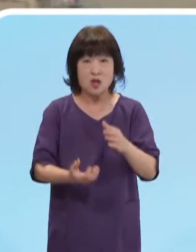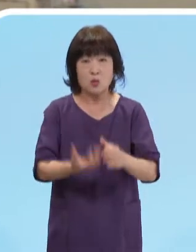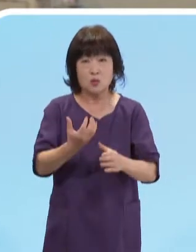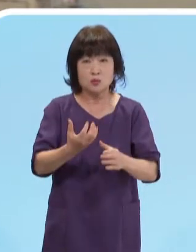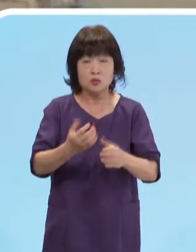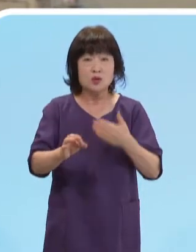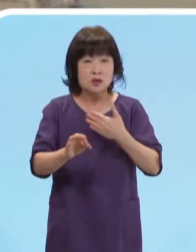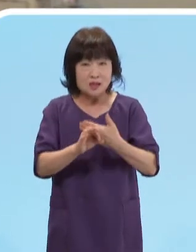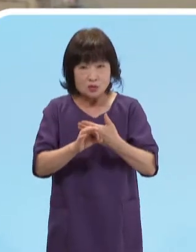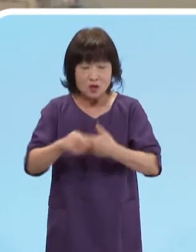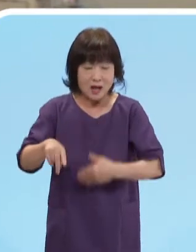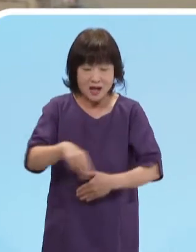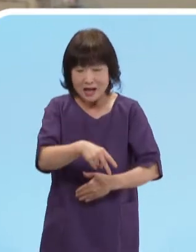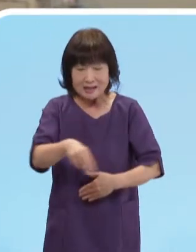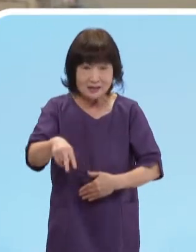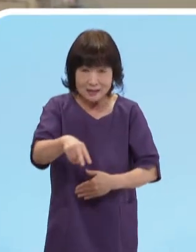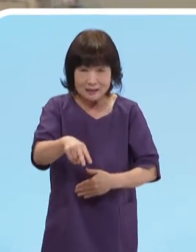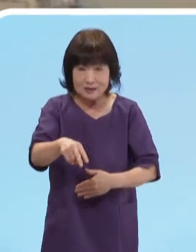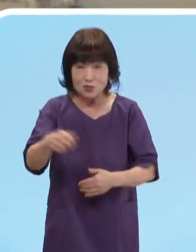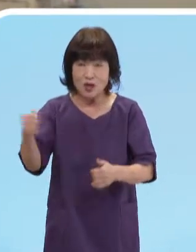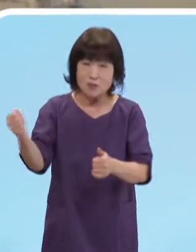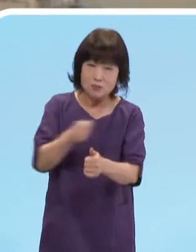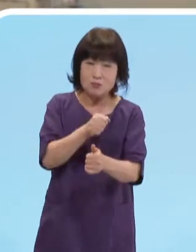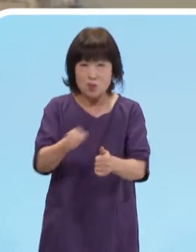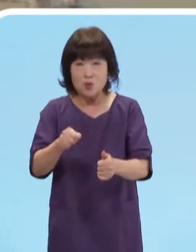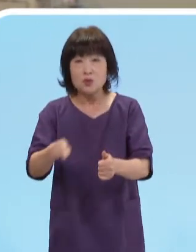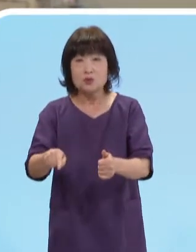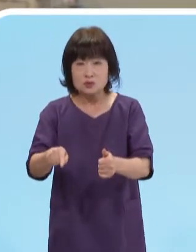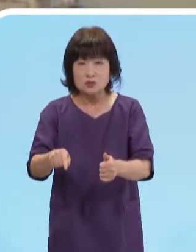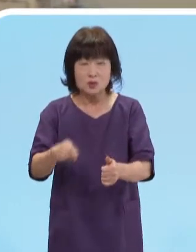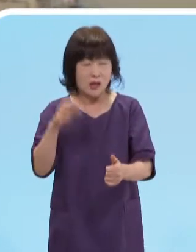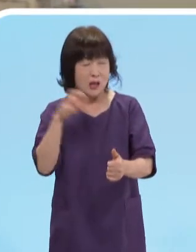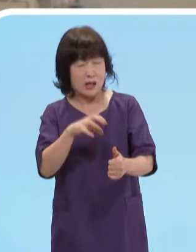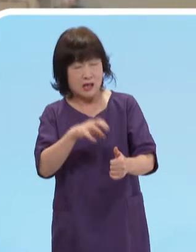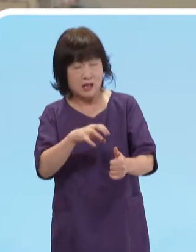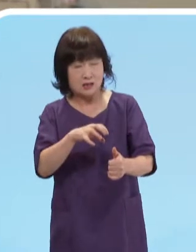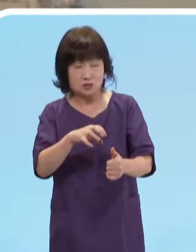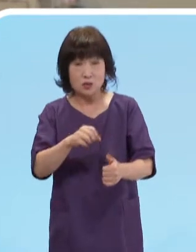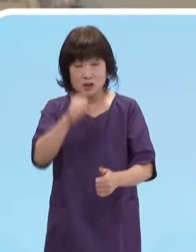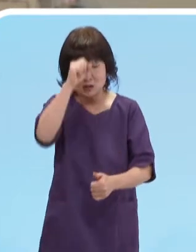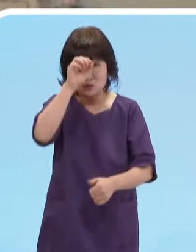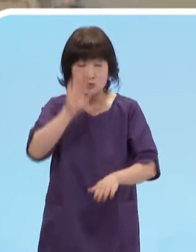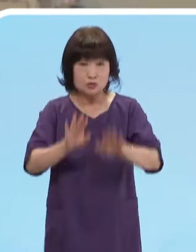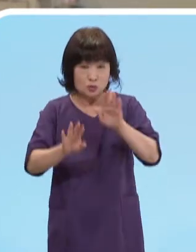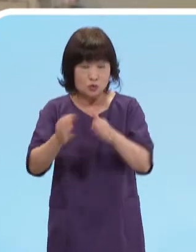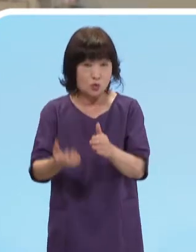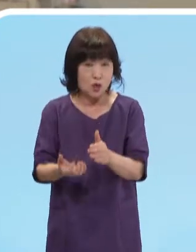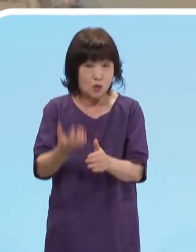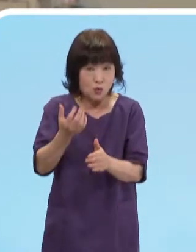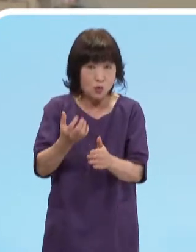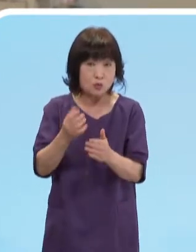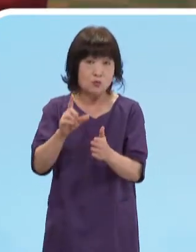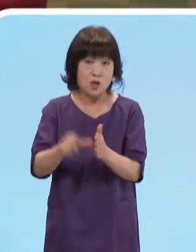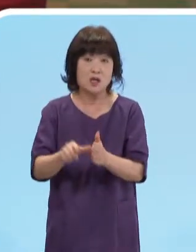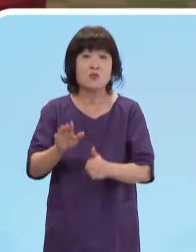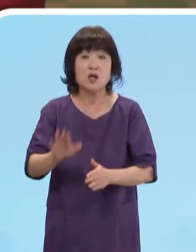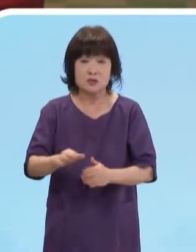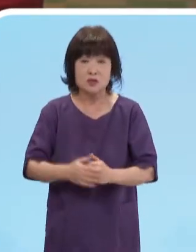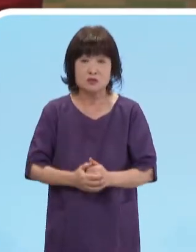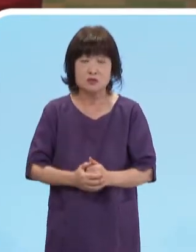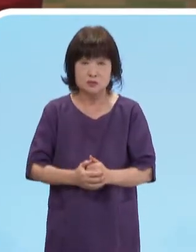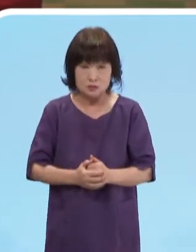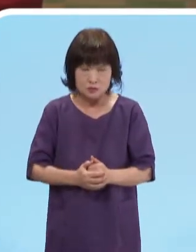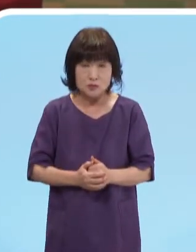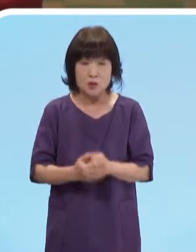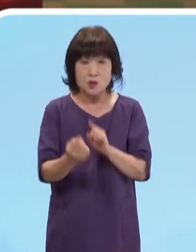徊が始まったり、ちょっとこう暴力が出たり暴言があったりということの症状が出ることもあります。関わり